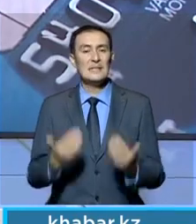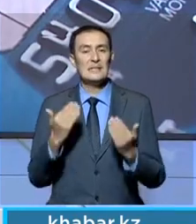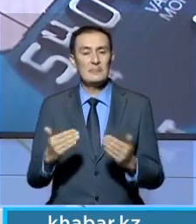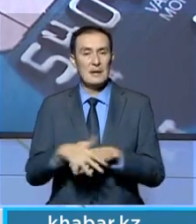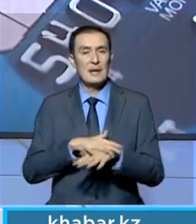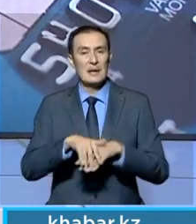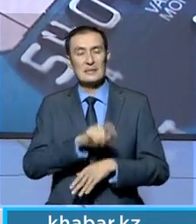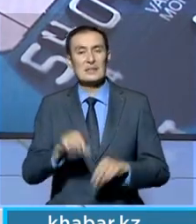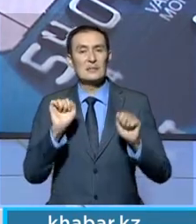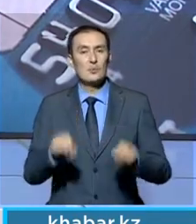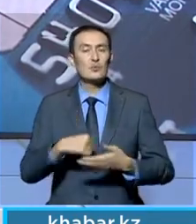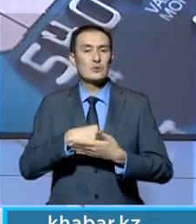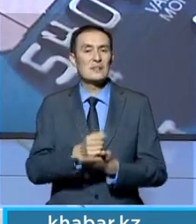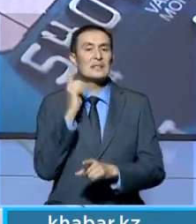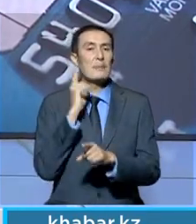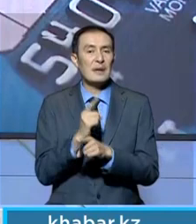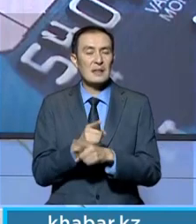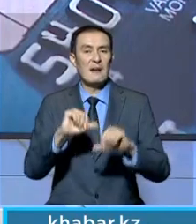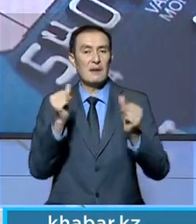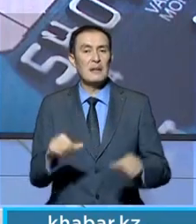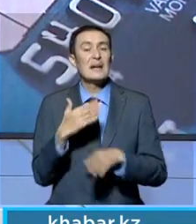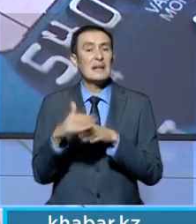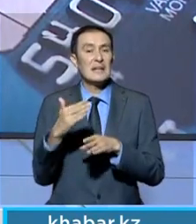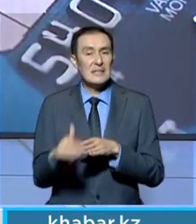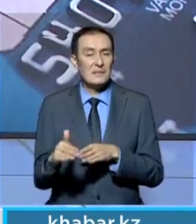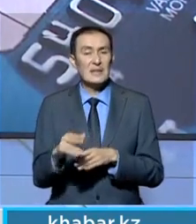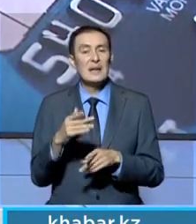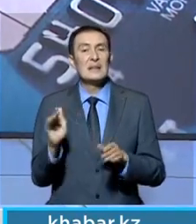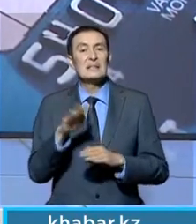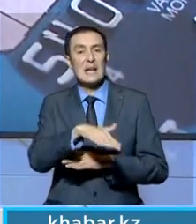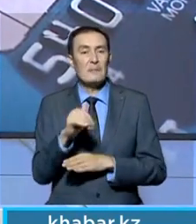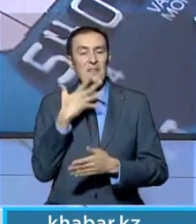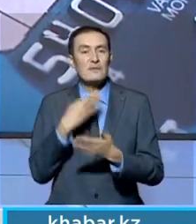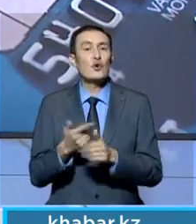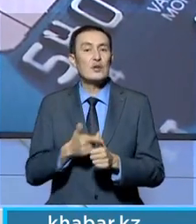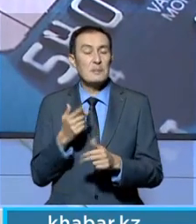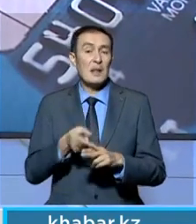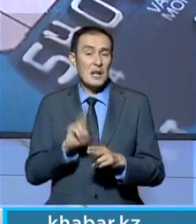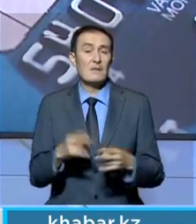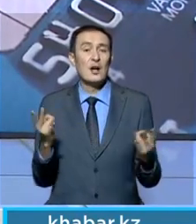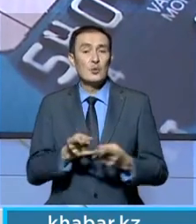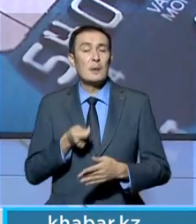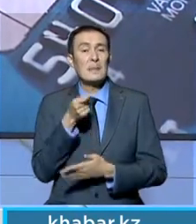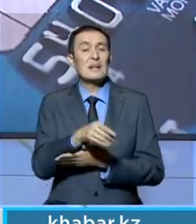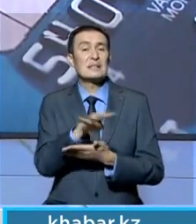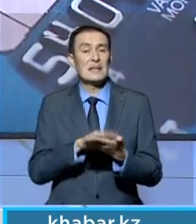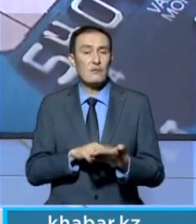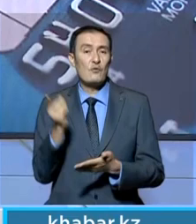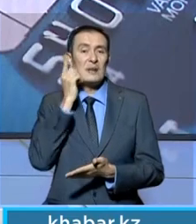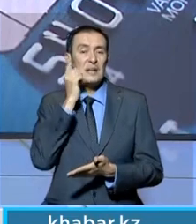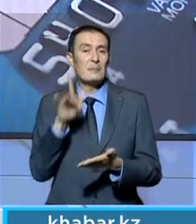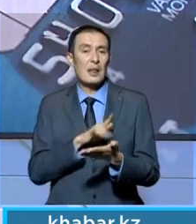Теперь соотечественники могут установить запрет на оформление кредитов и микрозаймов на свое имя. Для этого им необходимо подать заявку в